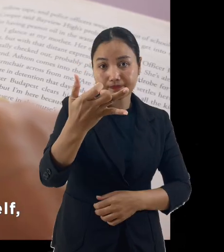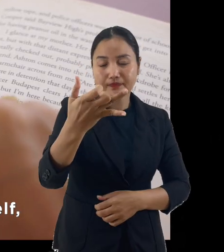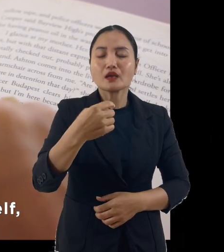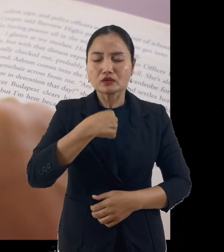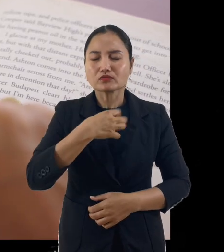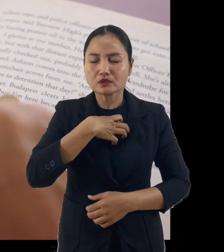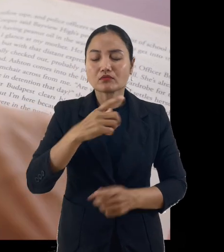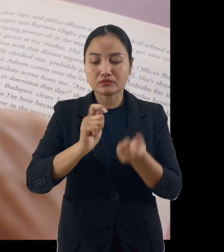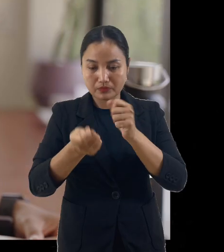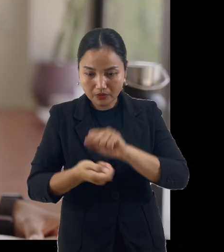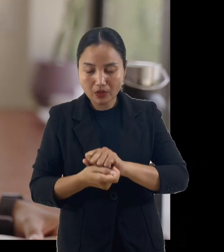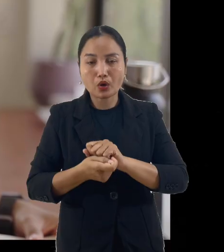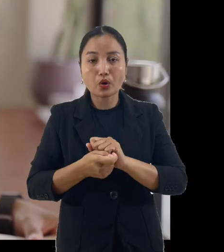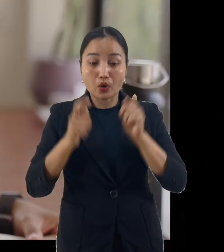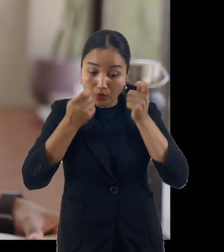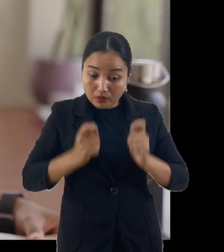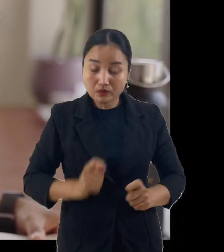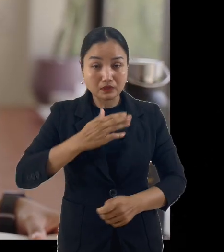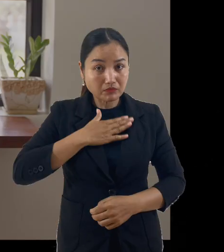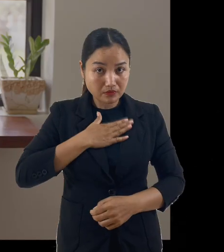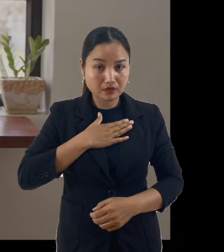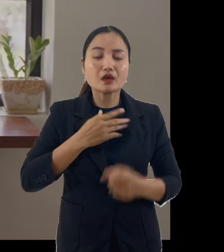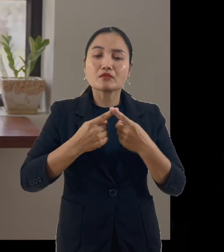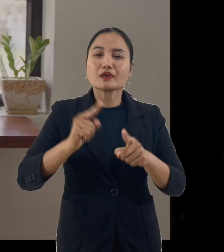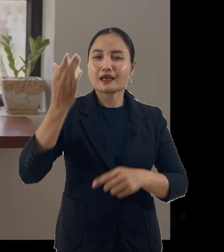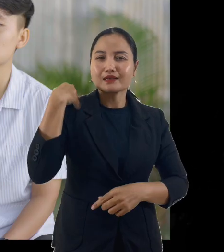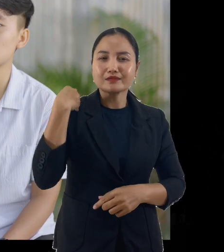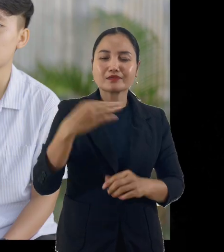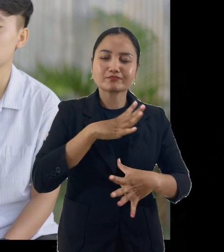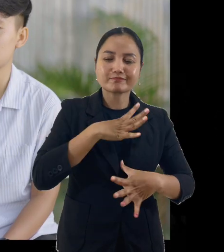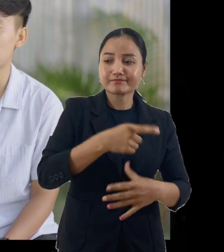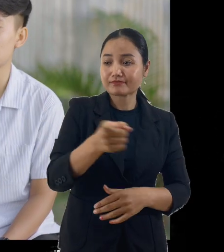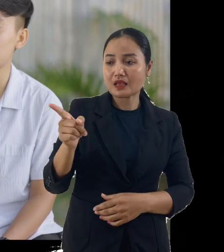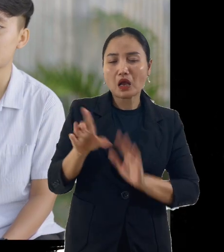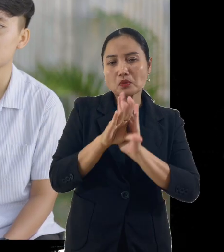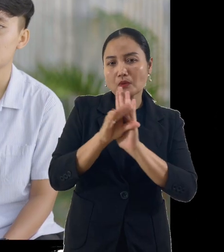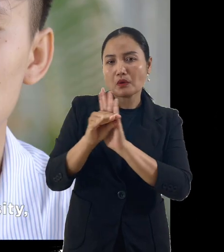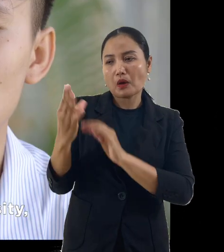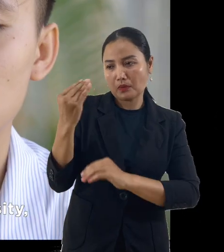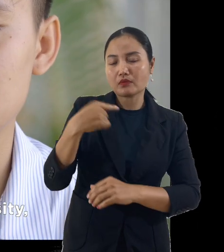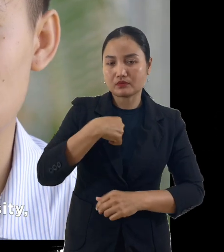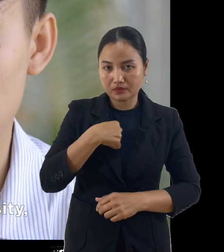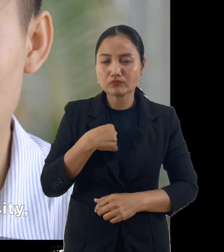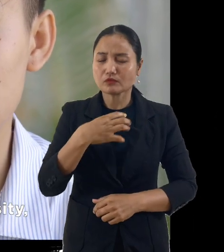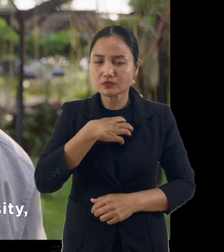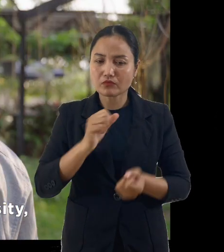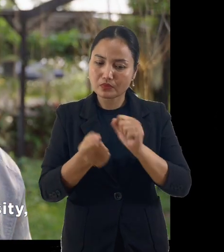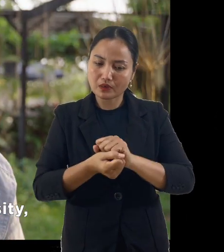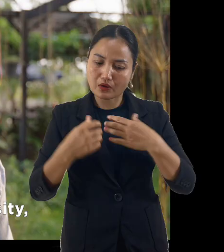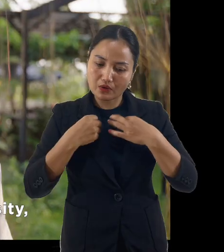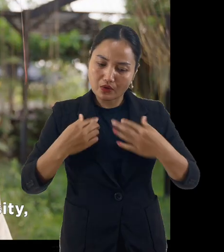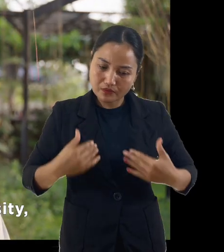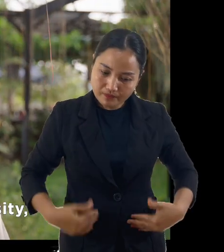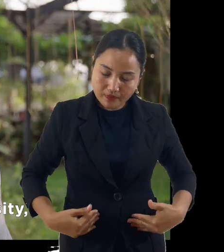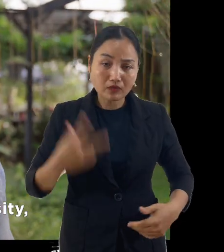ង់ផ្លាស់ប្ដូរខ្លួនឯងប៉ុន្តែគាត់ថានៅពេលហ្នឹងយើងខ្លាចទទួលបានការរិះគន់ហើយនឹងការរើសអើងដូរការស្លៀកពាក់ហើយនឹងកាត់